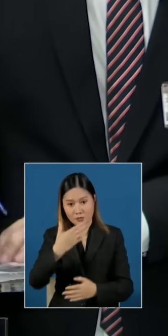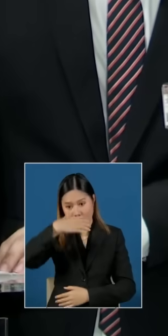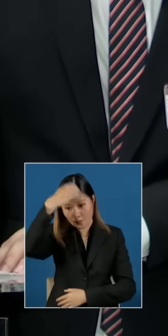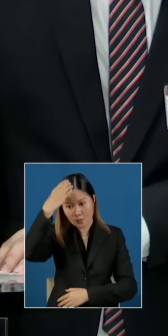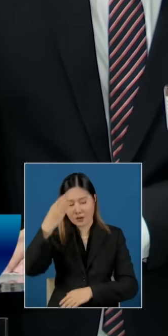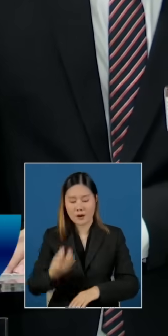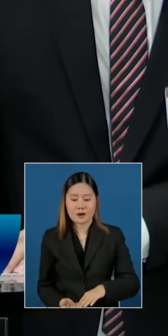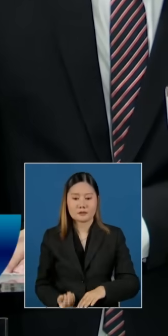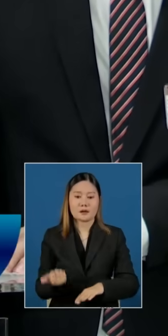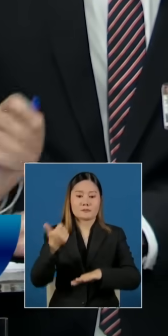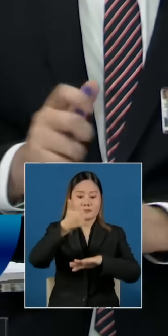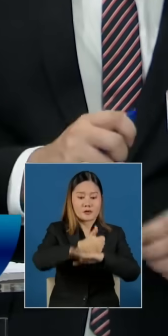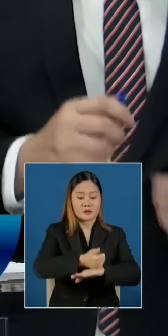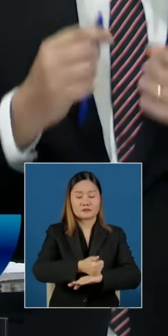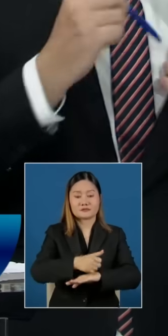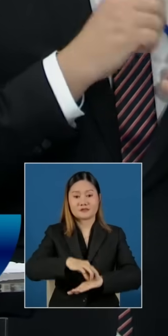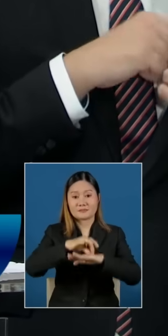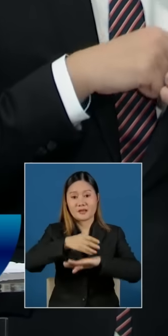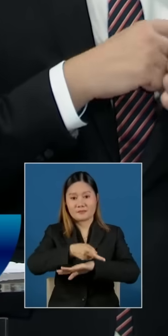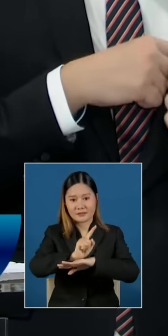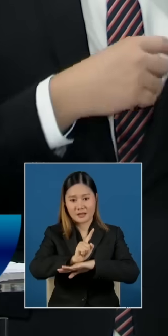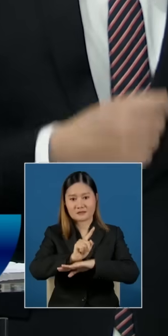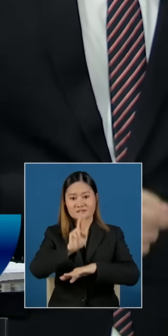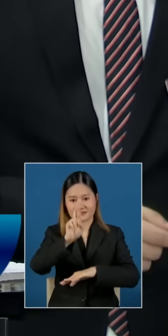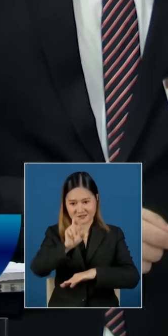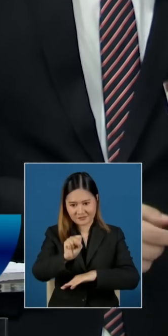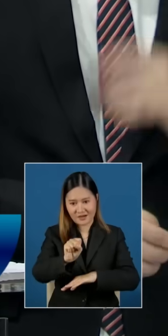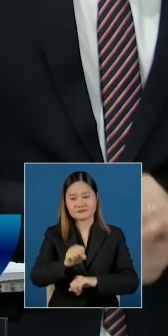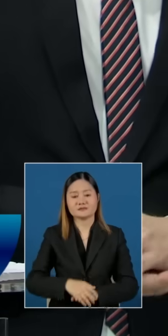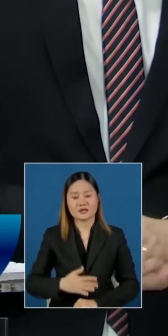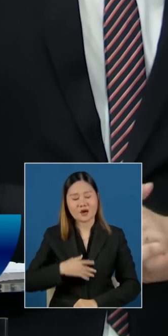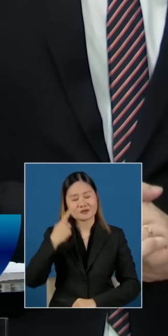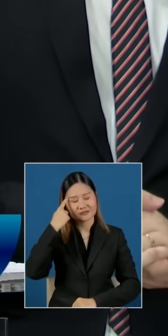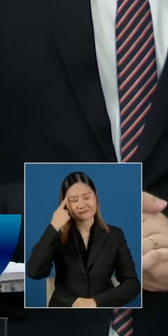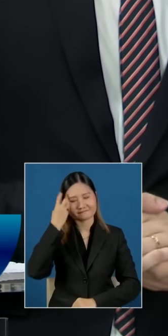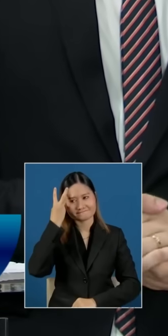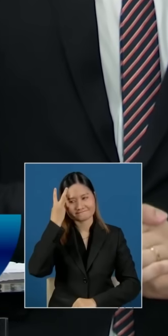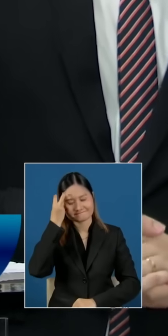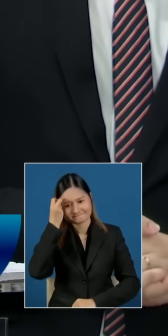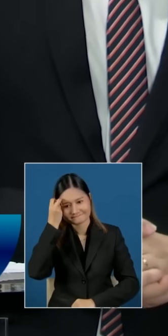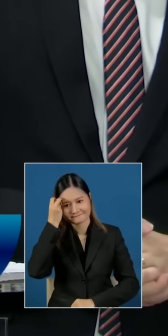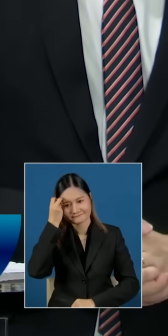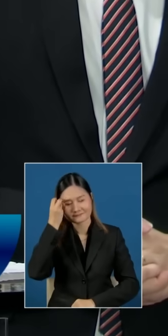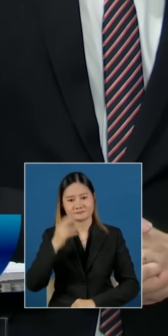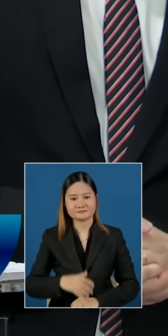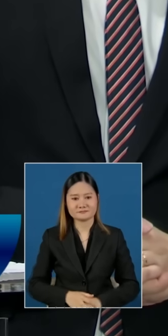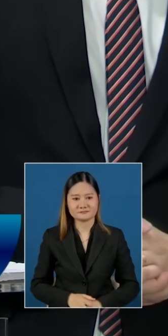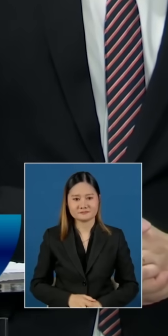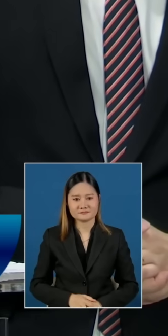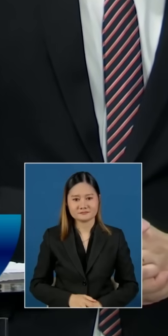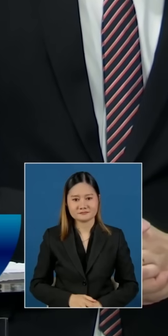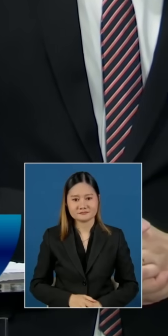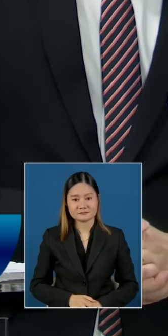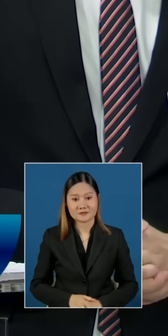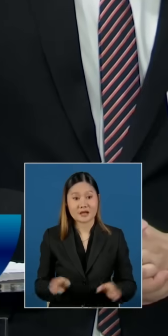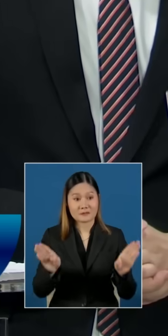แหน่งประธานรัฐสภาประธานสภาผู้แทนราษฎรเนี่ยเราก็มีข้อกังวลนะครับว่าการปิดสภ